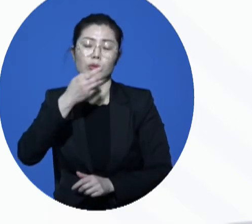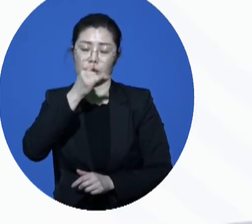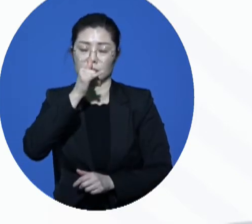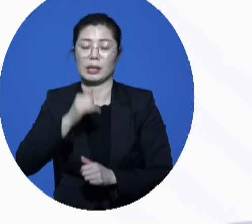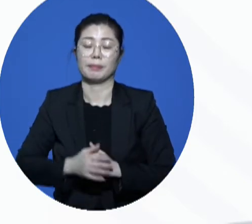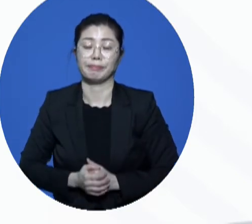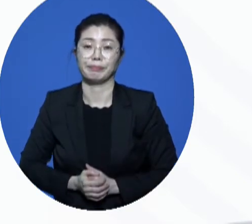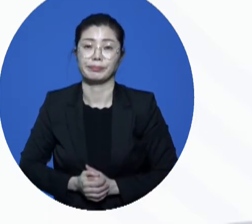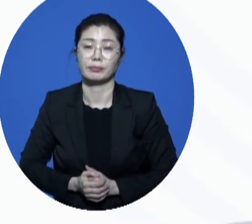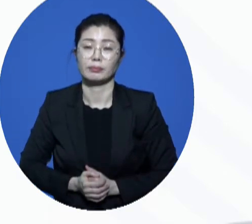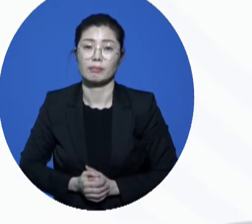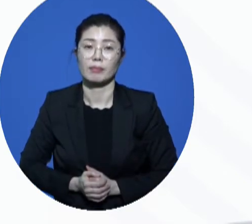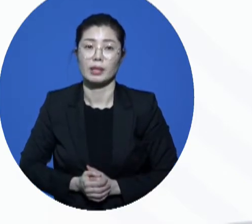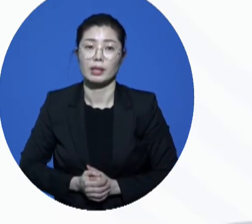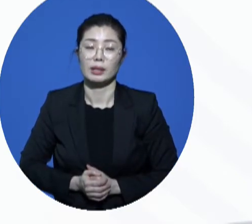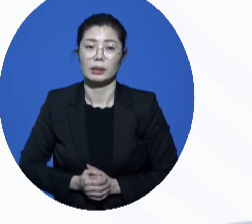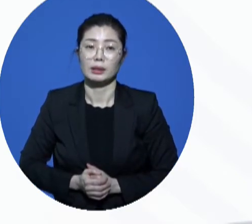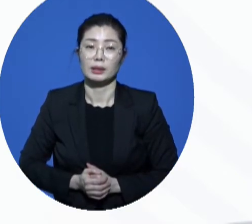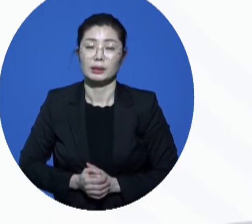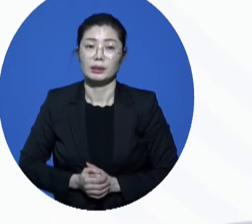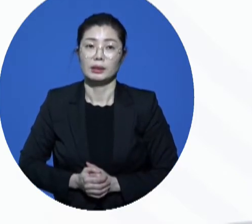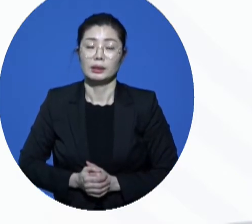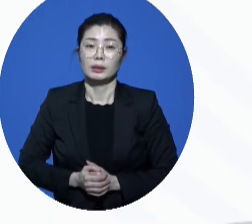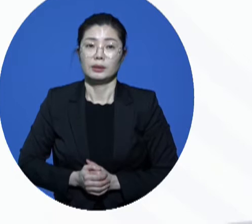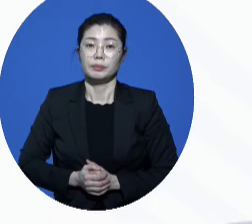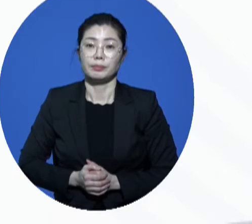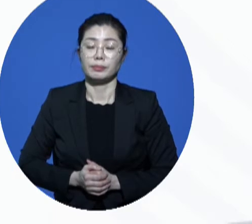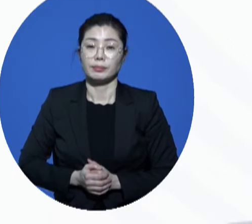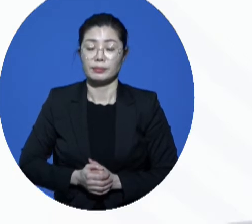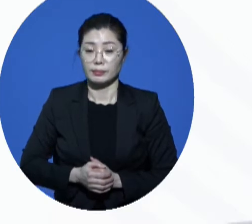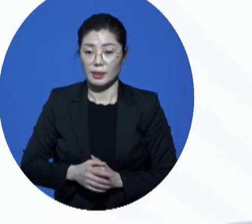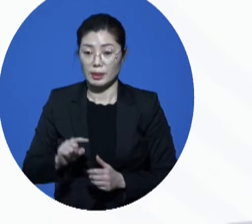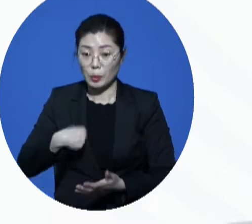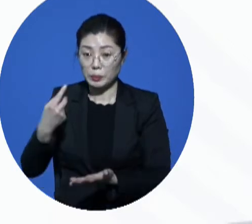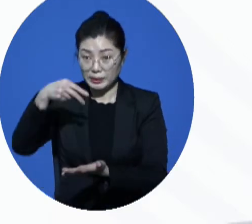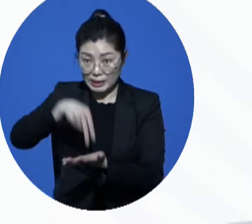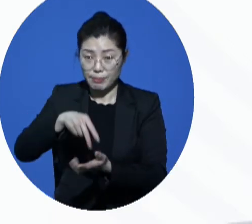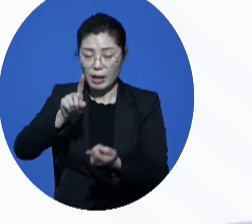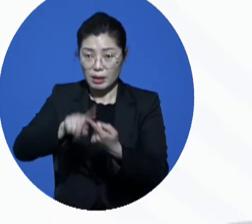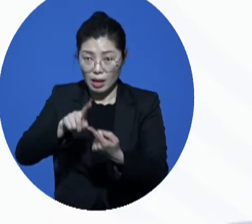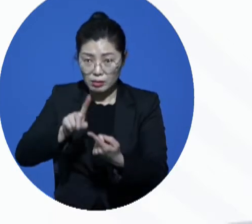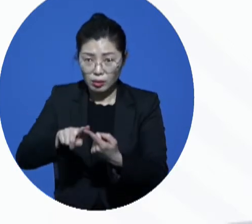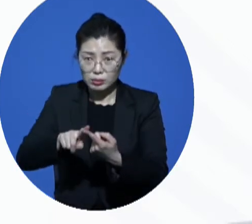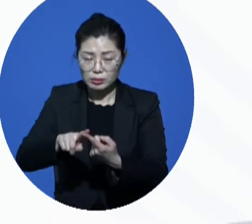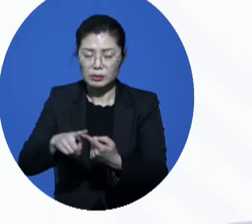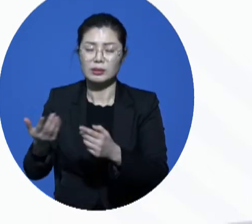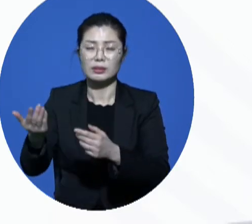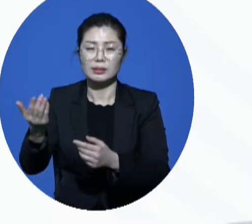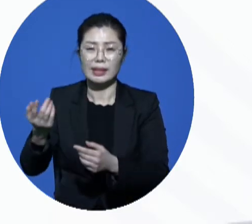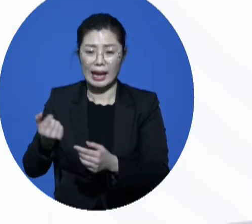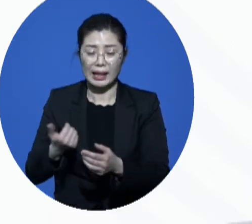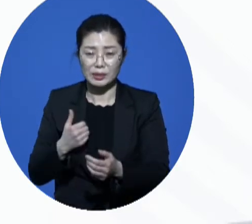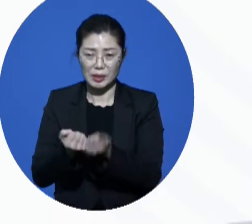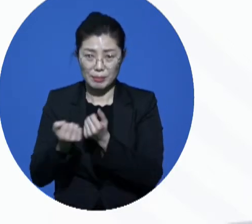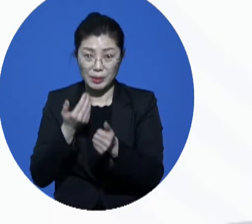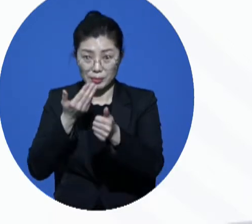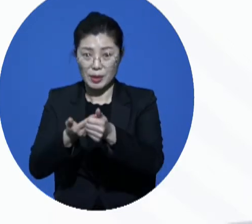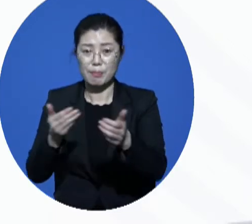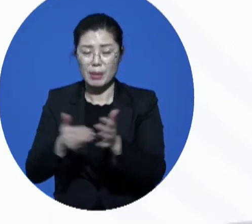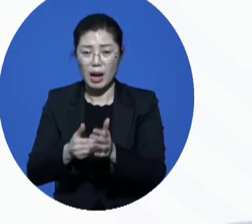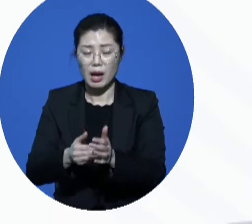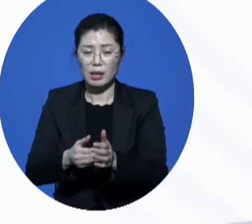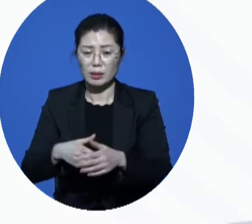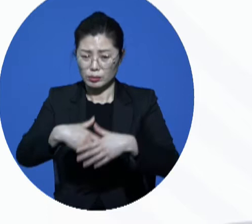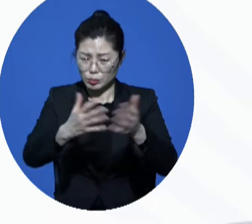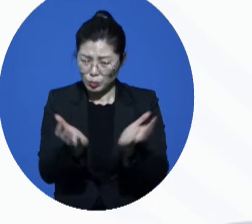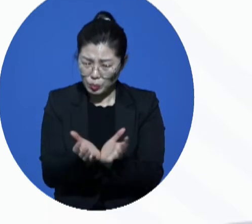것이죠. 긴급 탈시설의 개념은 앞서서도 좀 말씀을 잘 해주셨는데요. 팬데믹 기간에 한시적으로 집단 감염과 인권